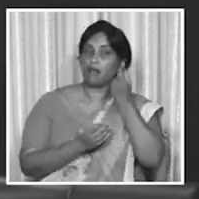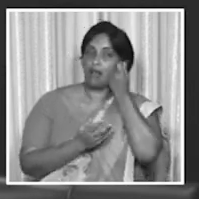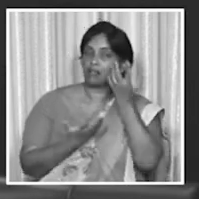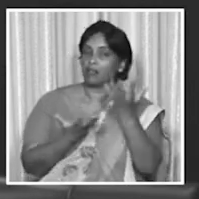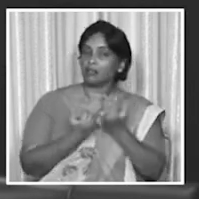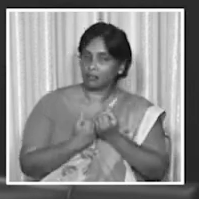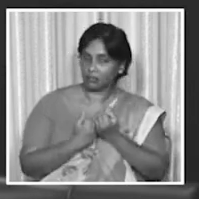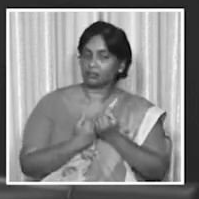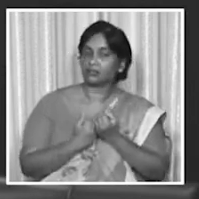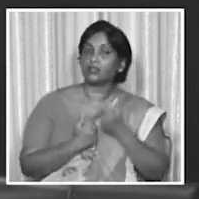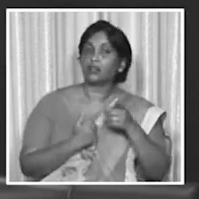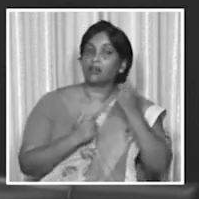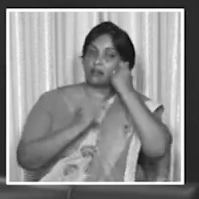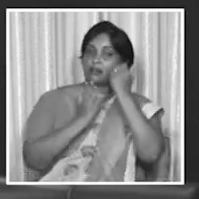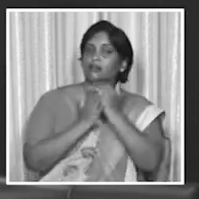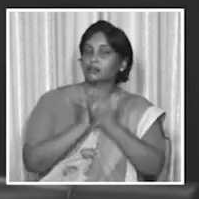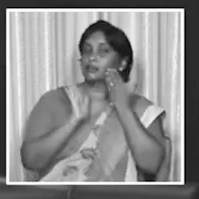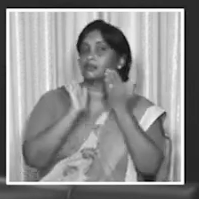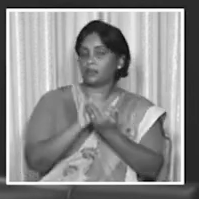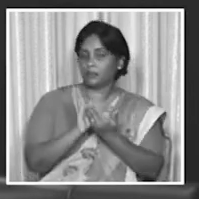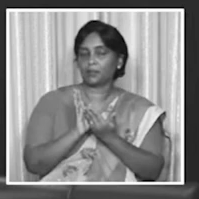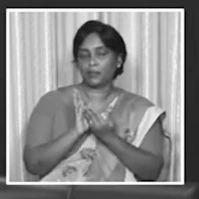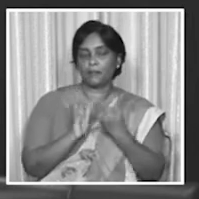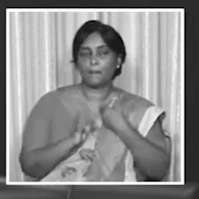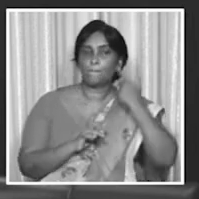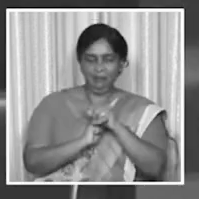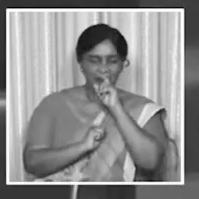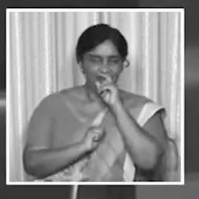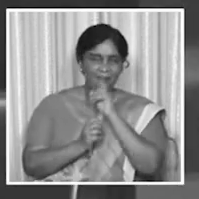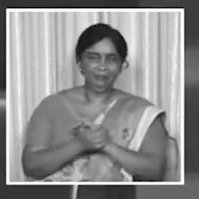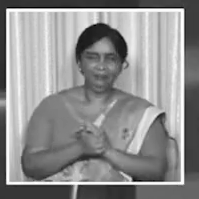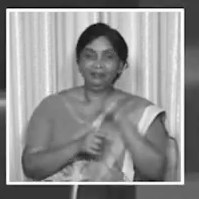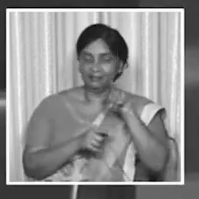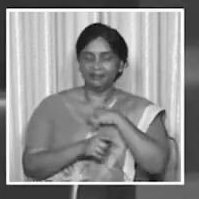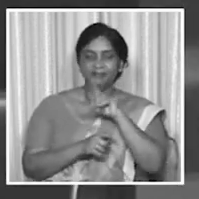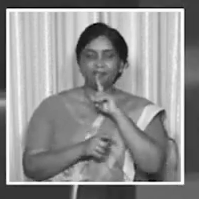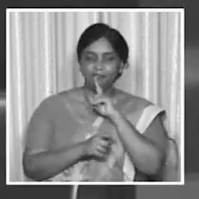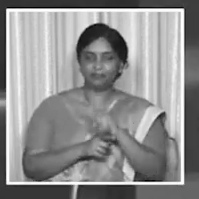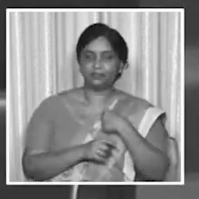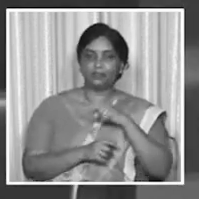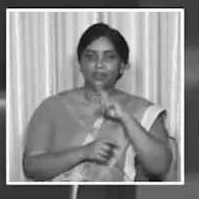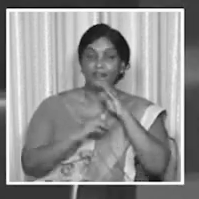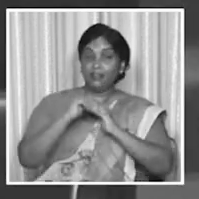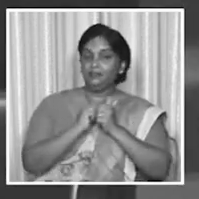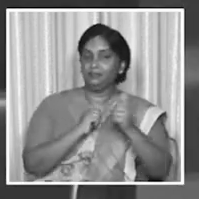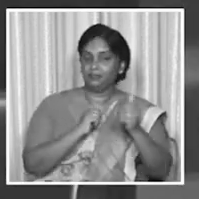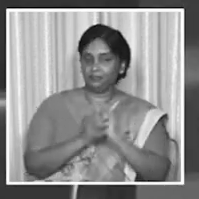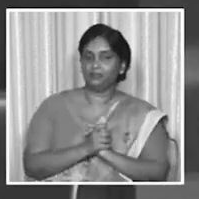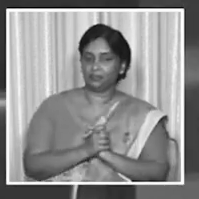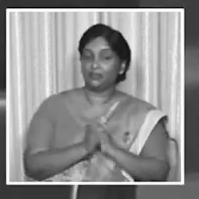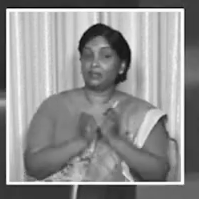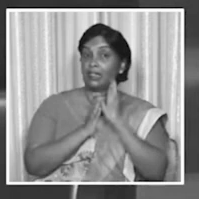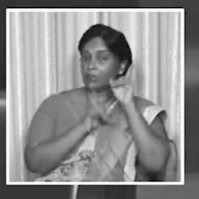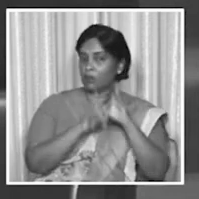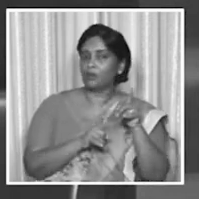කරලා මේ යෝජනාවලිය ඉදිරිපත් කරන්න තමයි අපි බලාපොරොත්තු වෙන්නේ. අන්න ඒකයි මම මේ උතුමාට කියන්නේ කරන ක්‍රමේ ඉන්දියාව